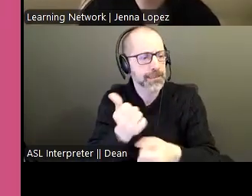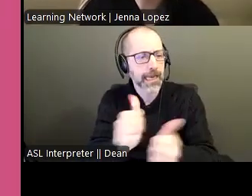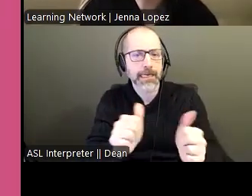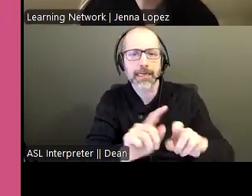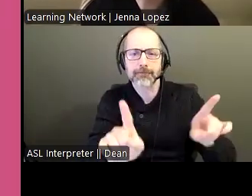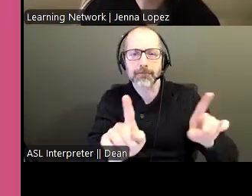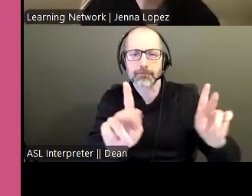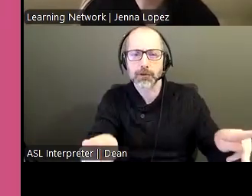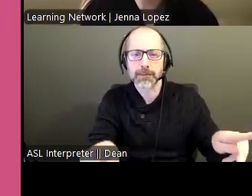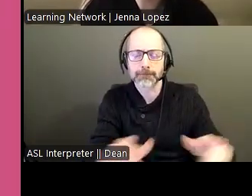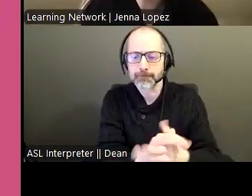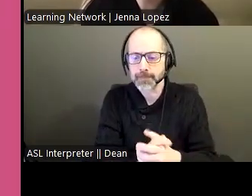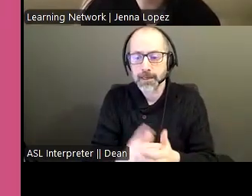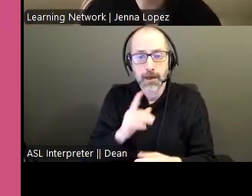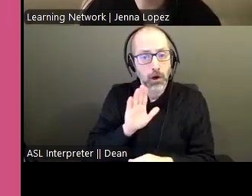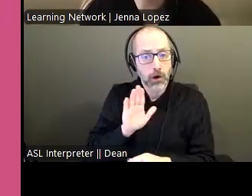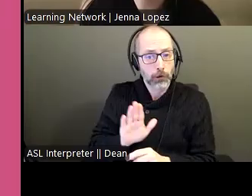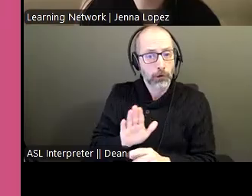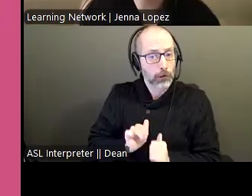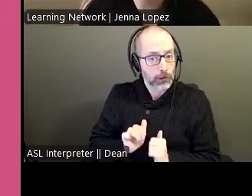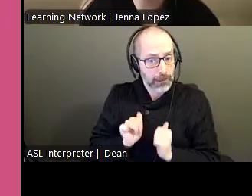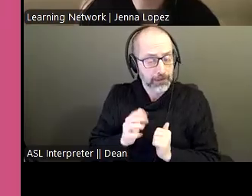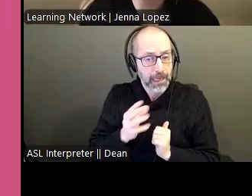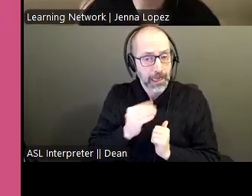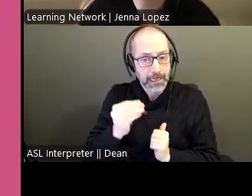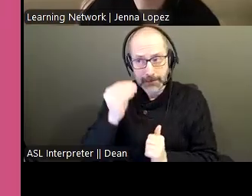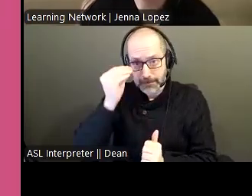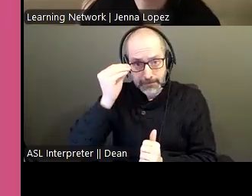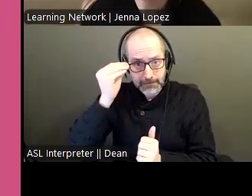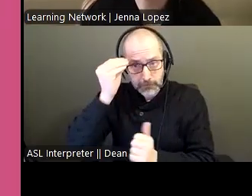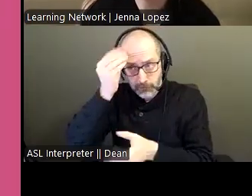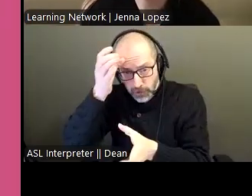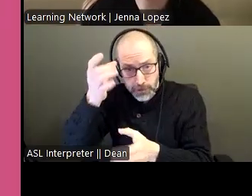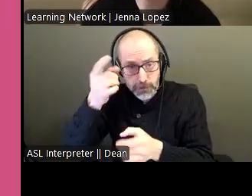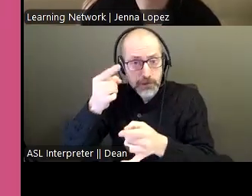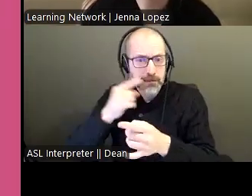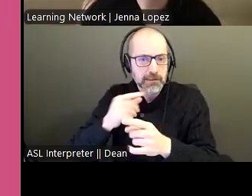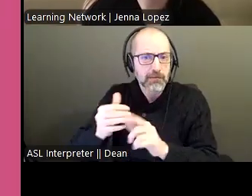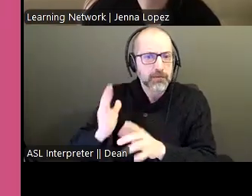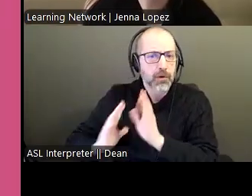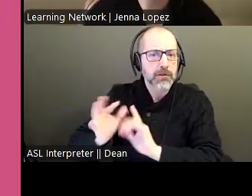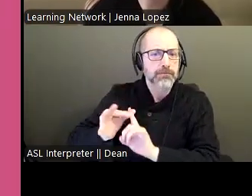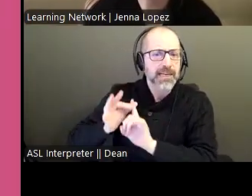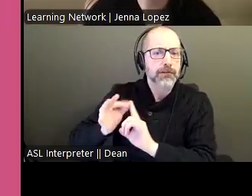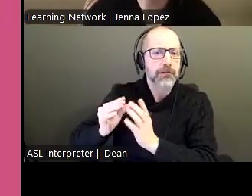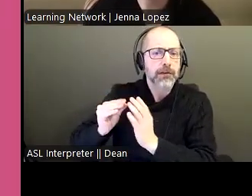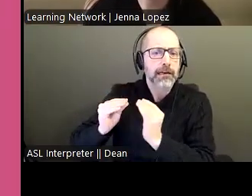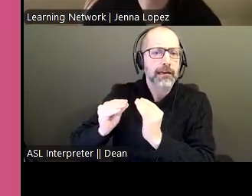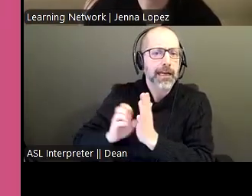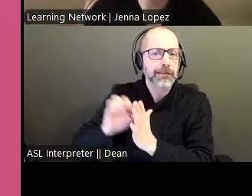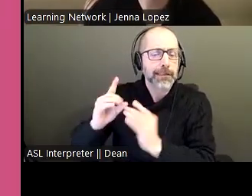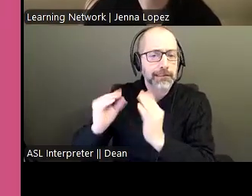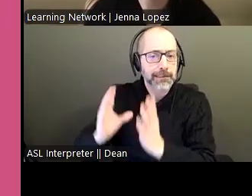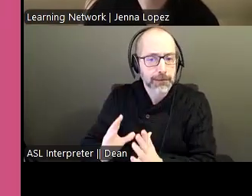en valorisant la différence. Patty apporte également un regard critique et ancré dans son expérience personnelle sur les systèmes en